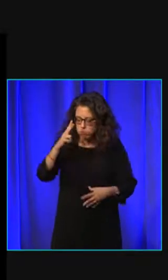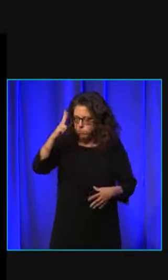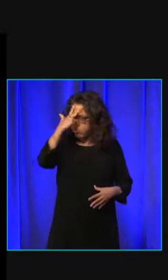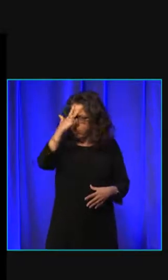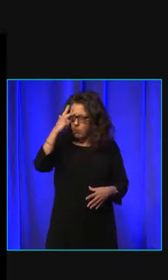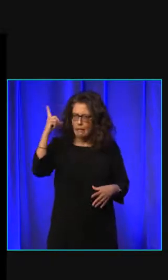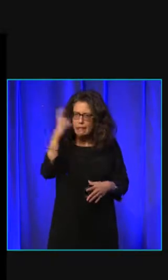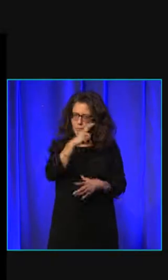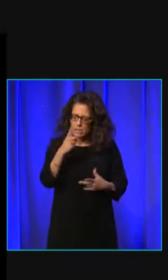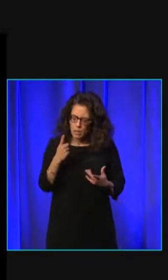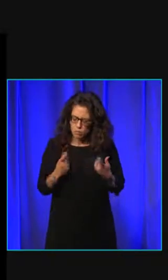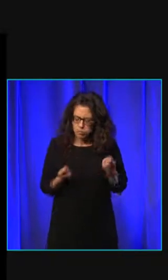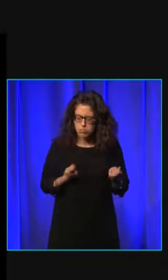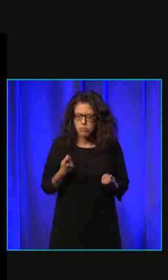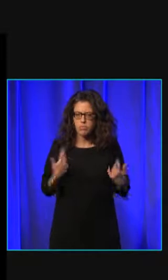viennent